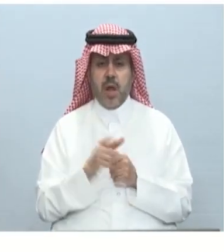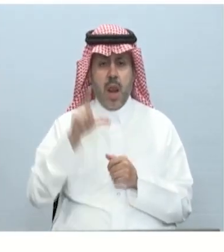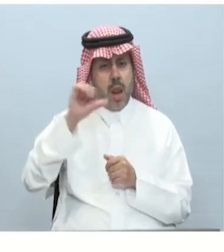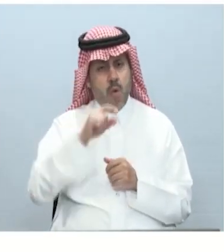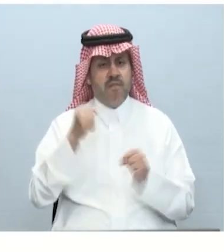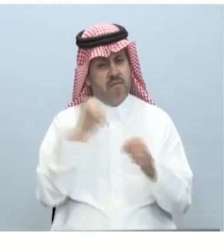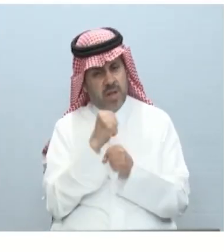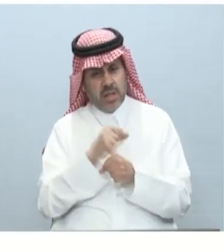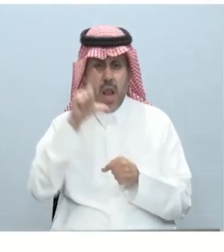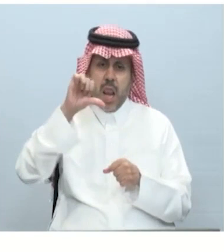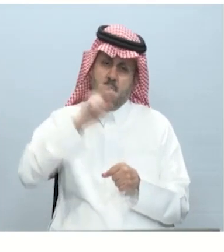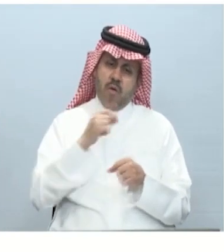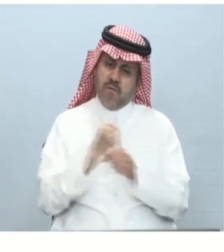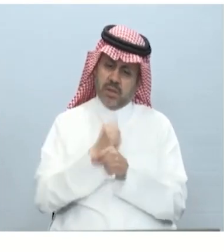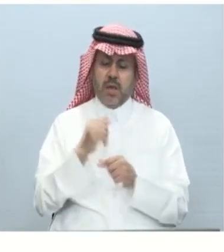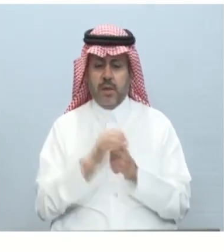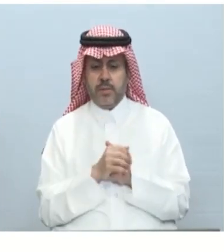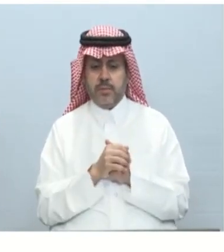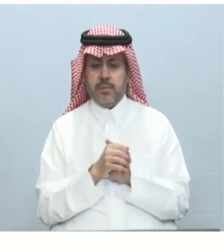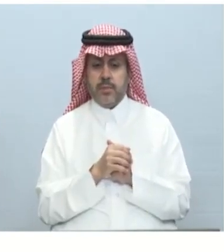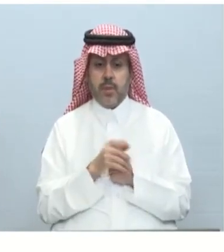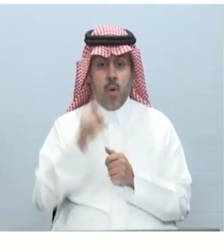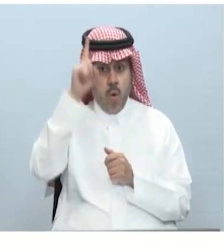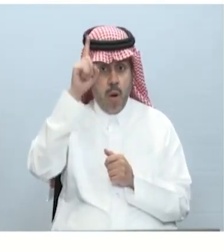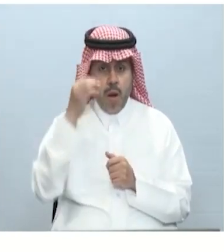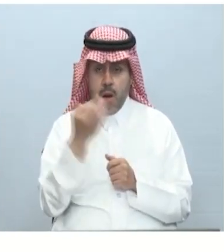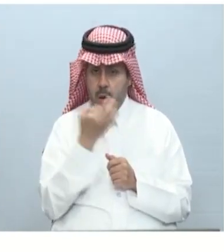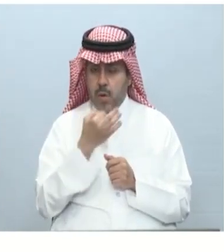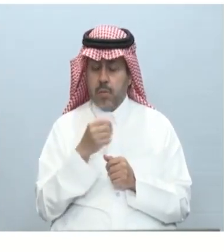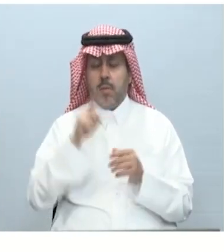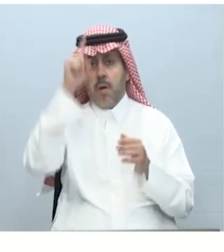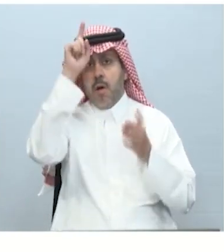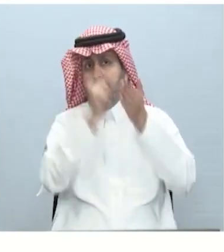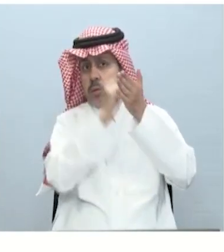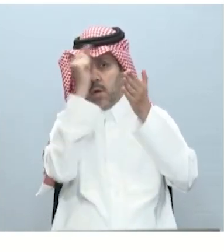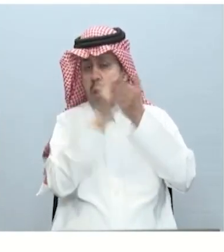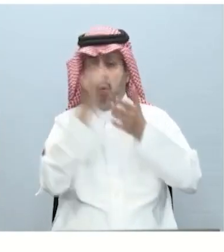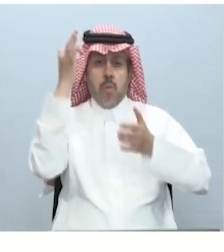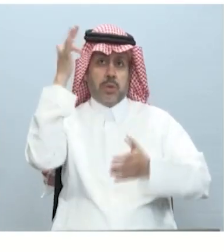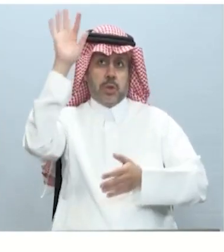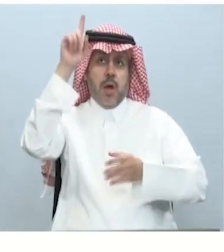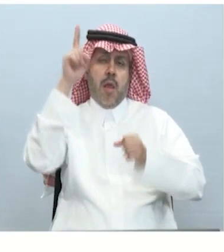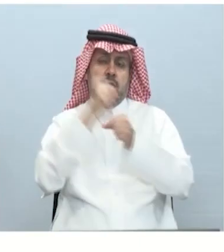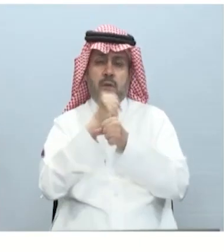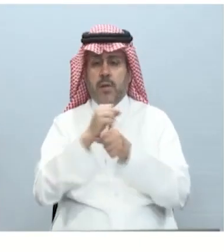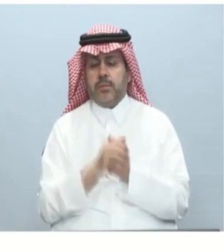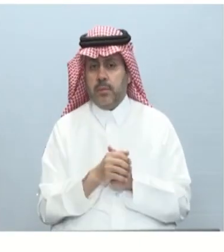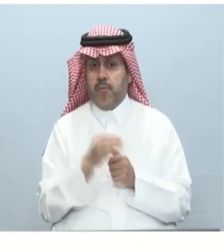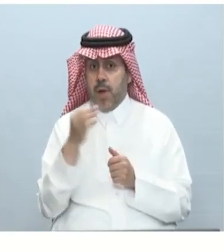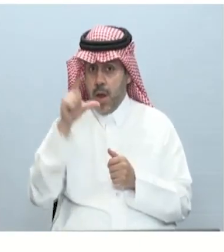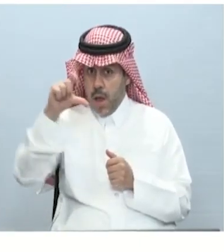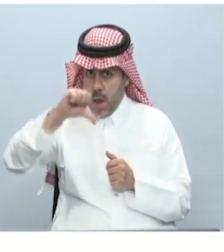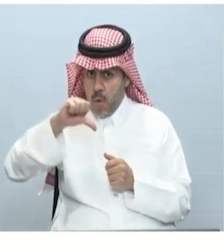فعلت كذا كذا كان كذا وكذا ولكن قل قد الله وما شاء فعل فان لو تفتح